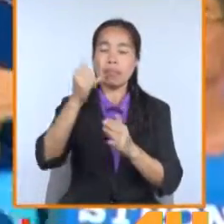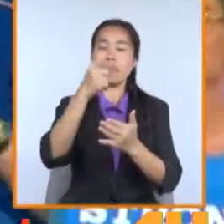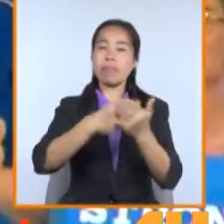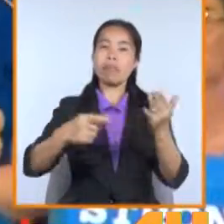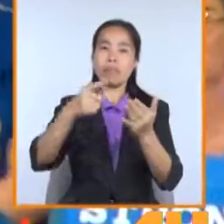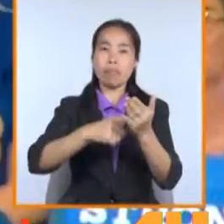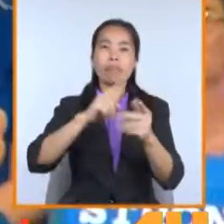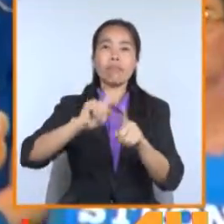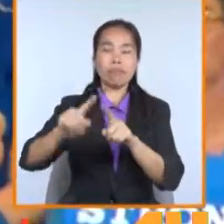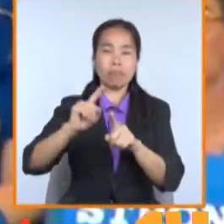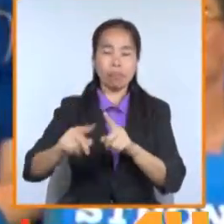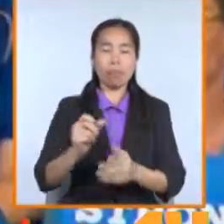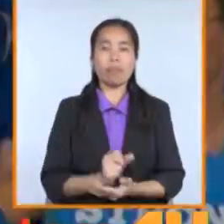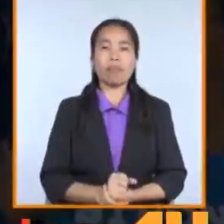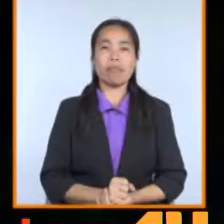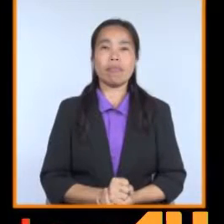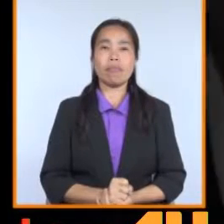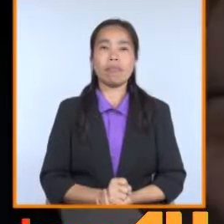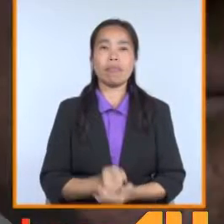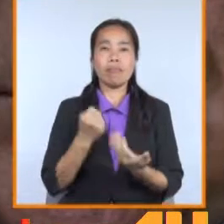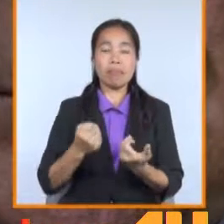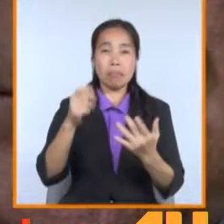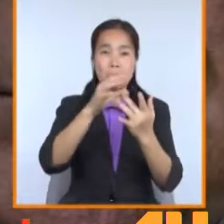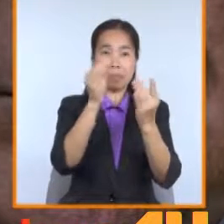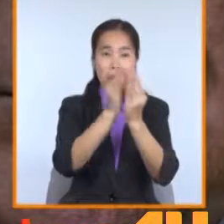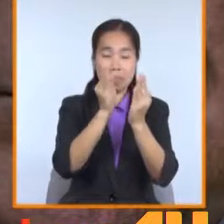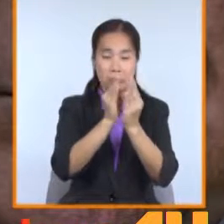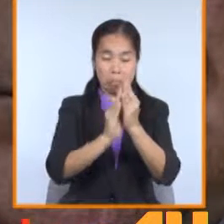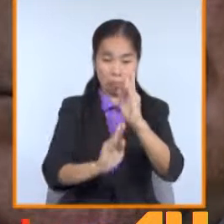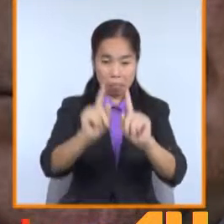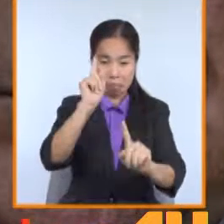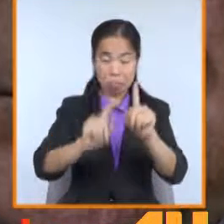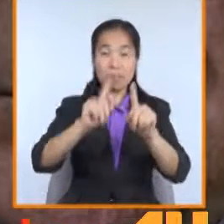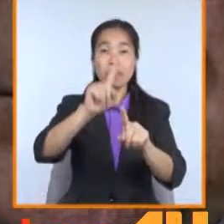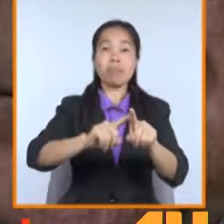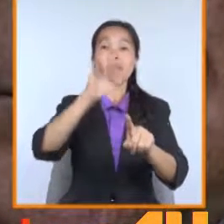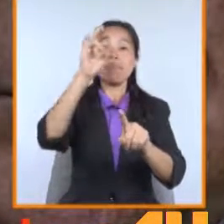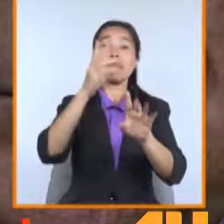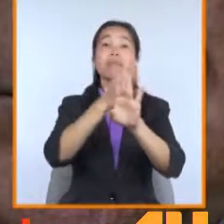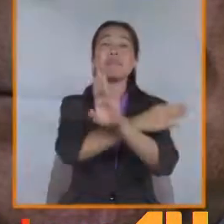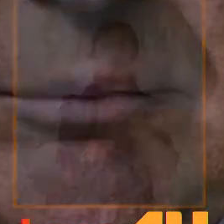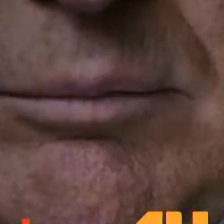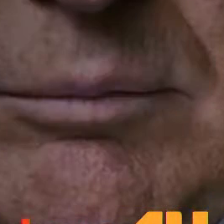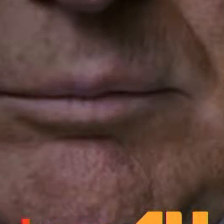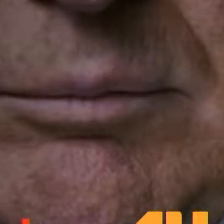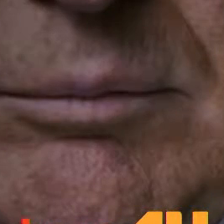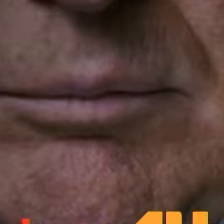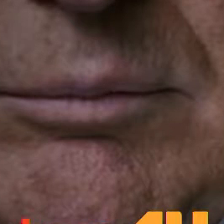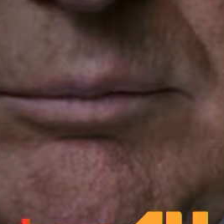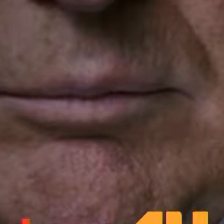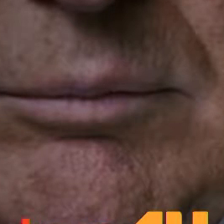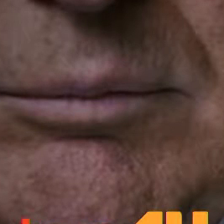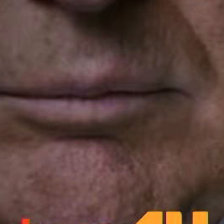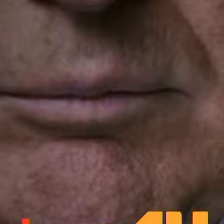งสำคัญดีด้วยค่ะ ทางด้านผลสำรวจคะแนนนิยมล่าสุดช่วงปลายเดือนกรกฎาคมที่ผ่านมาซึ่งจัดทำโดยสถานีโทรทั